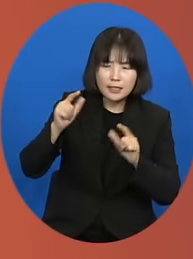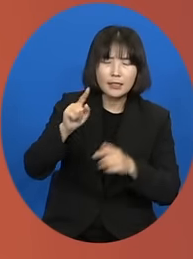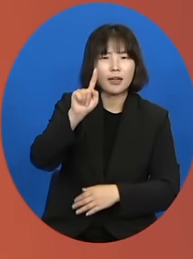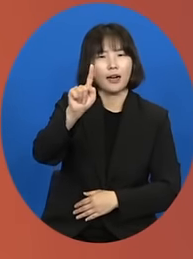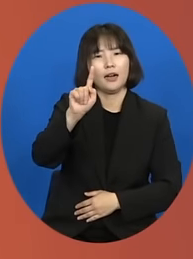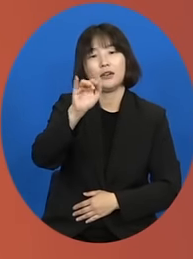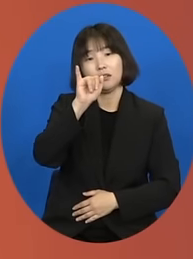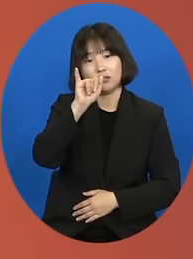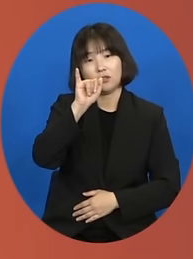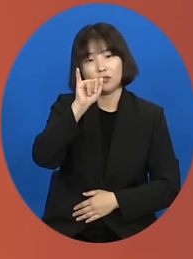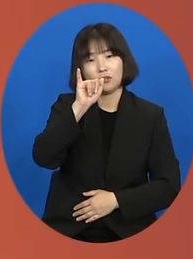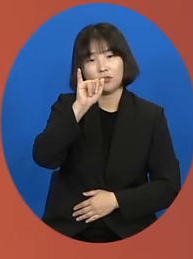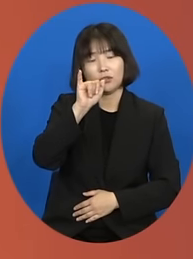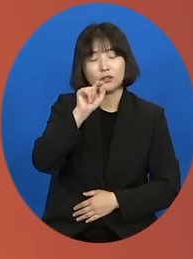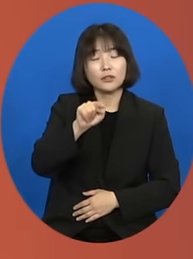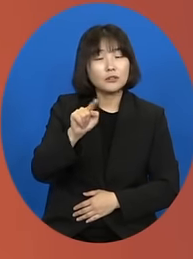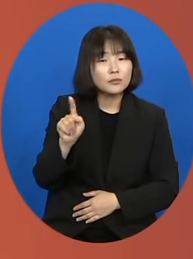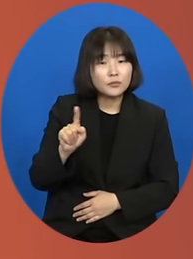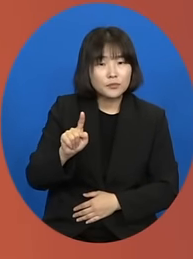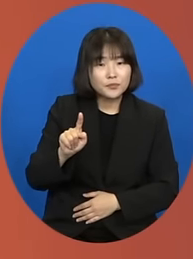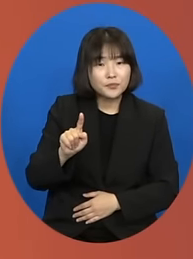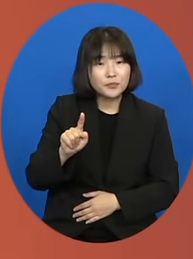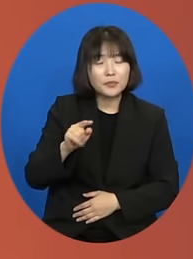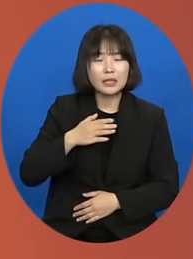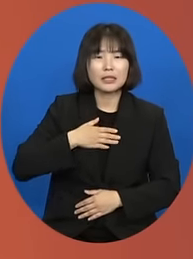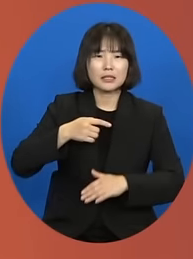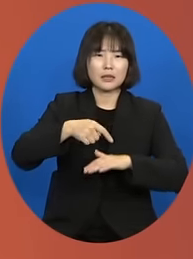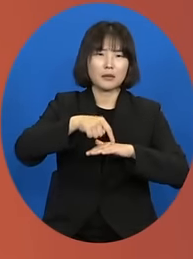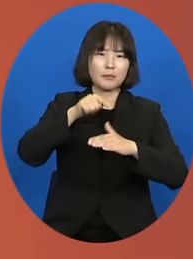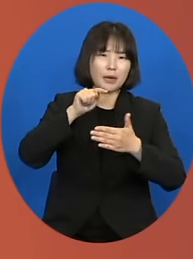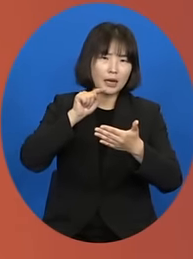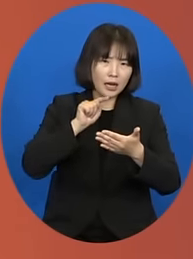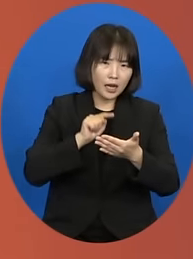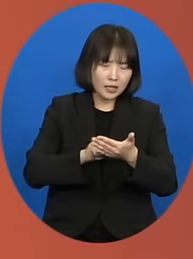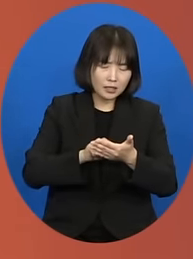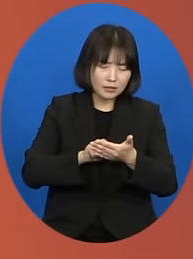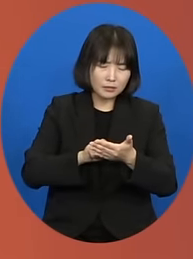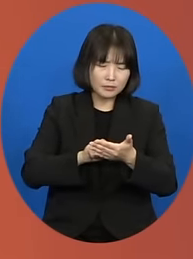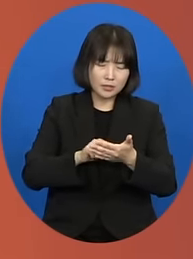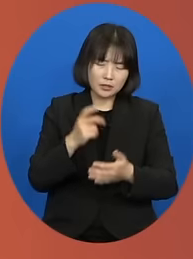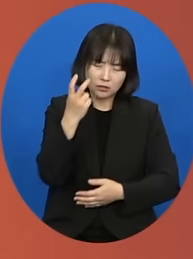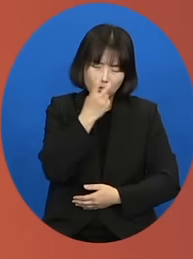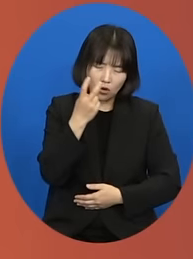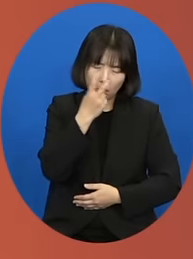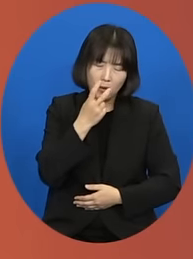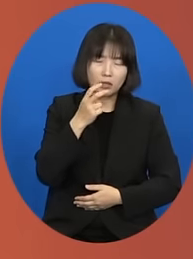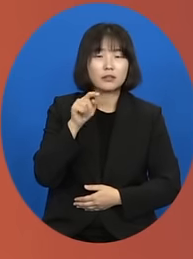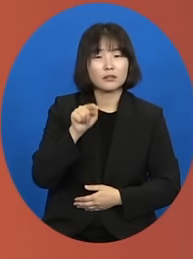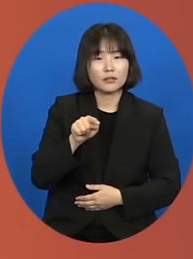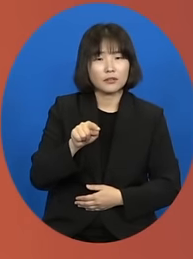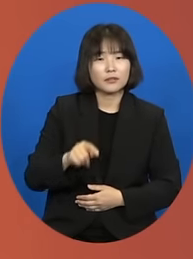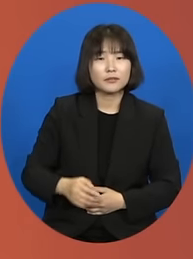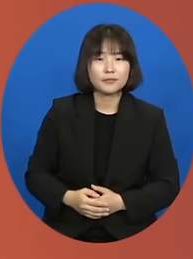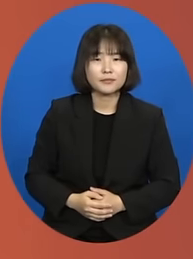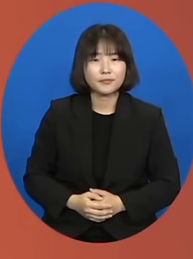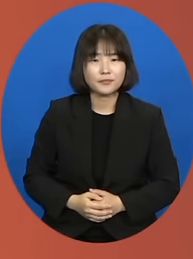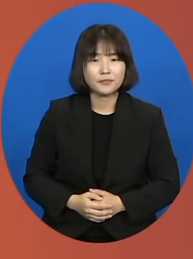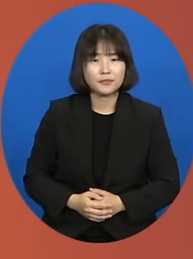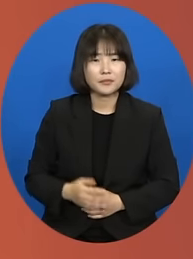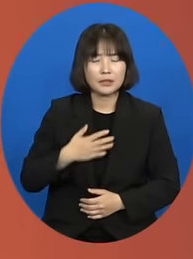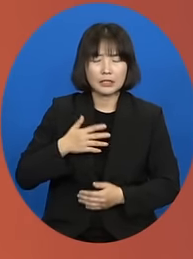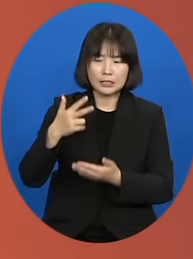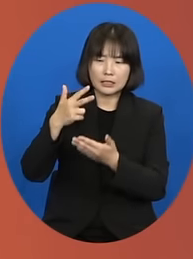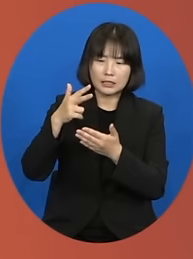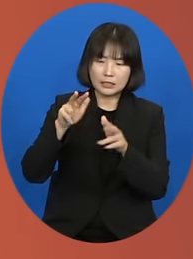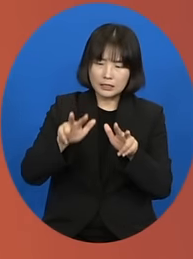있습니다. 그것은 바로 제 마음자리를 점검하는 것이었습니다. 나는 지금 하나님 앞에